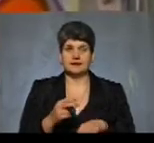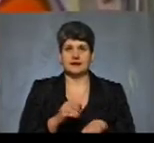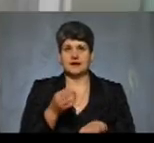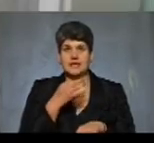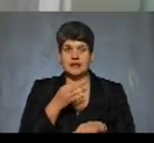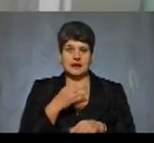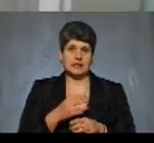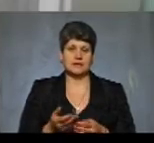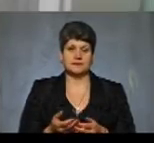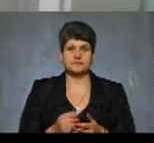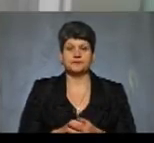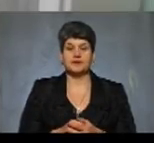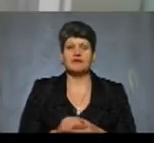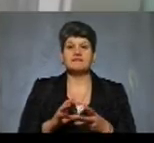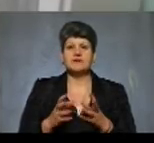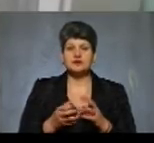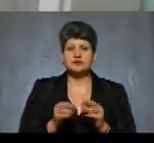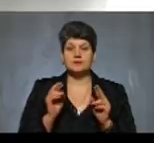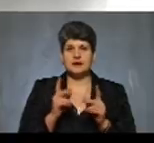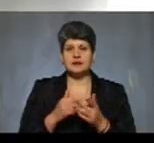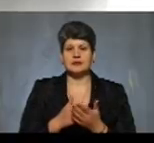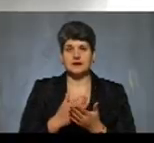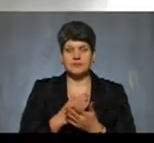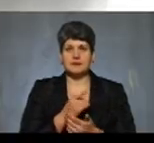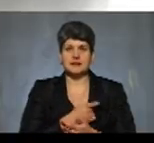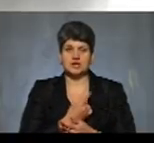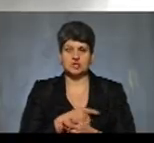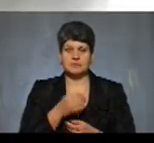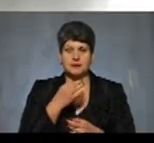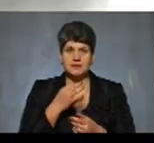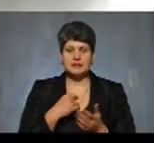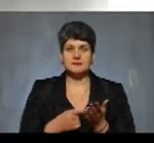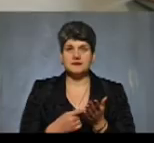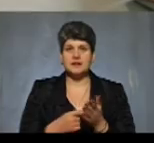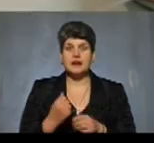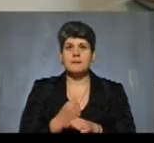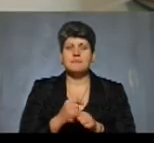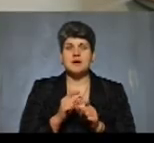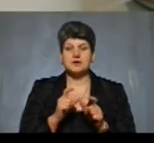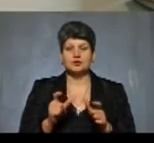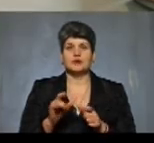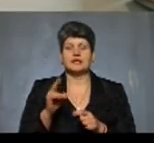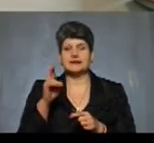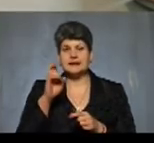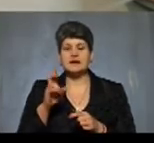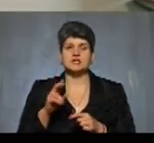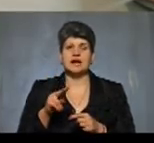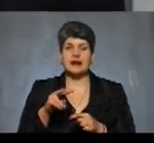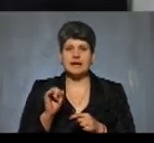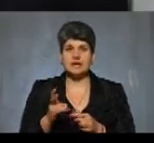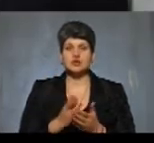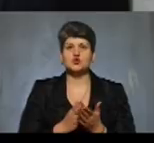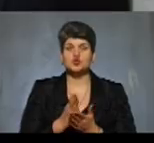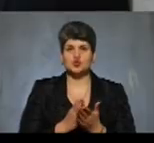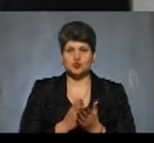самолікуванням. Висновок щодо неналежної якості медичних препаратів підтверджує лабораторія Держлікслужби з лікарських засобів.